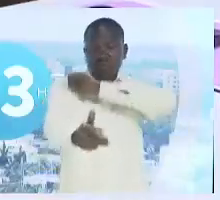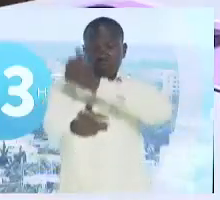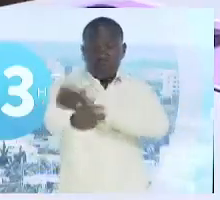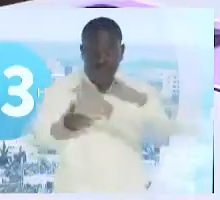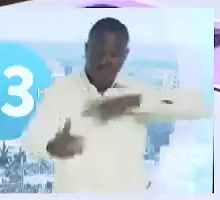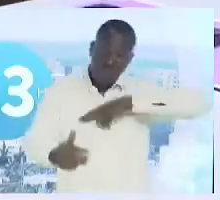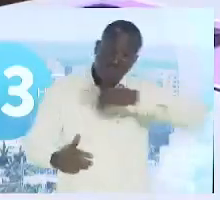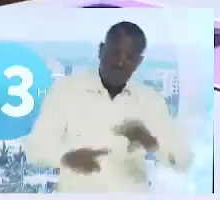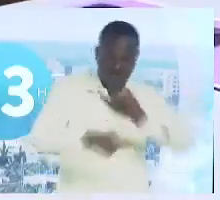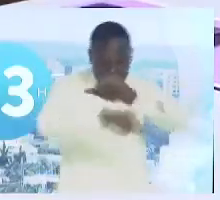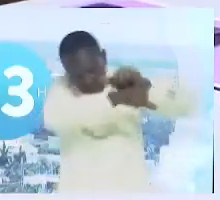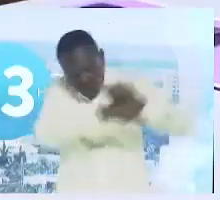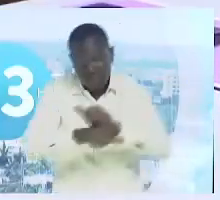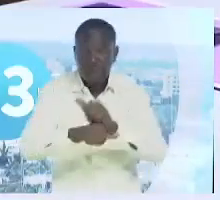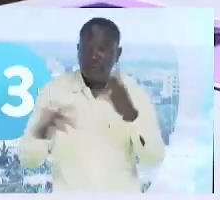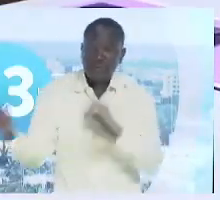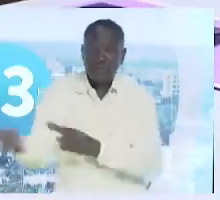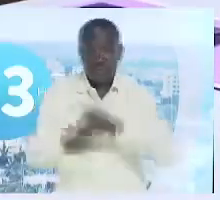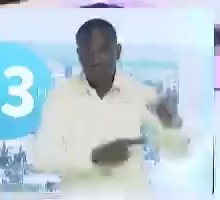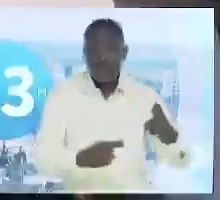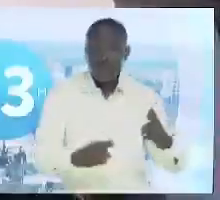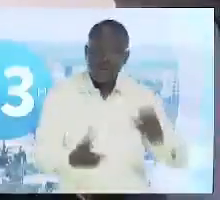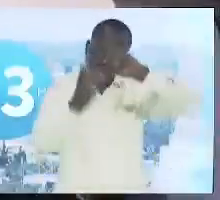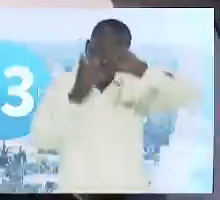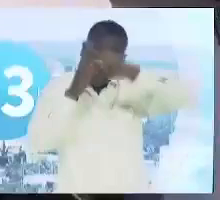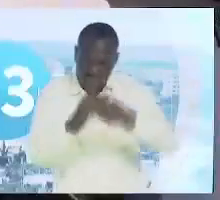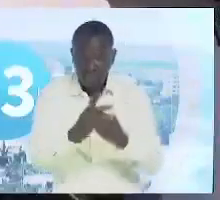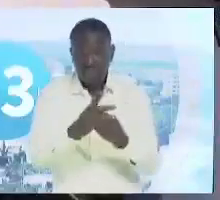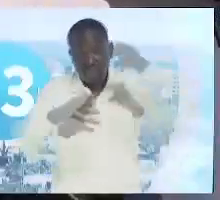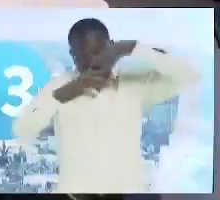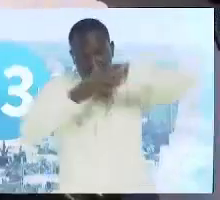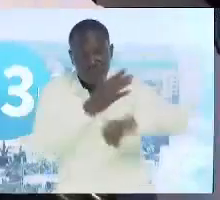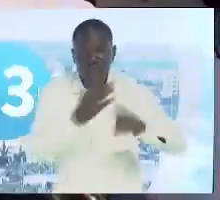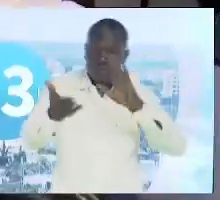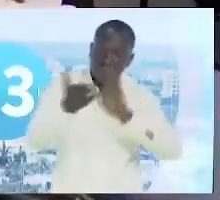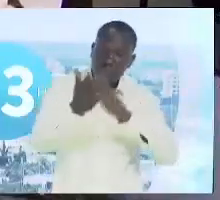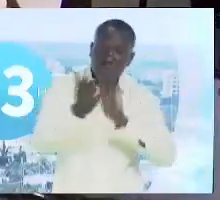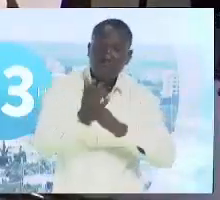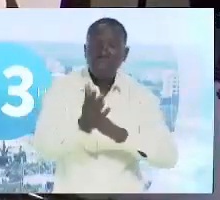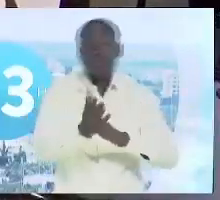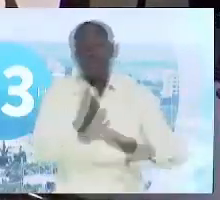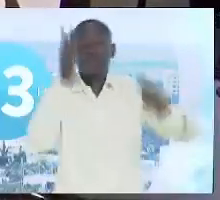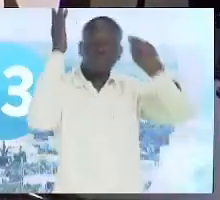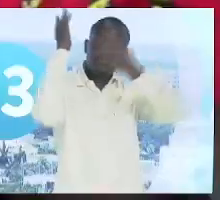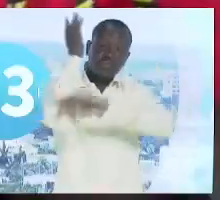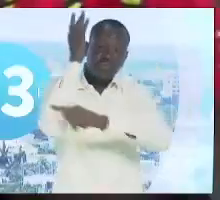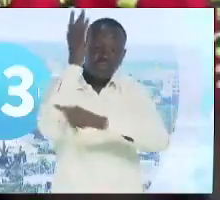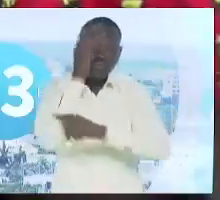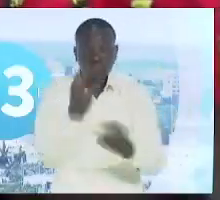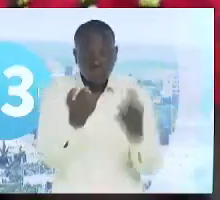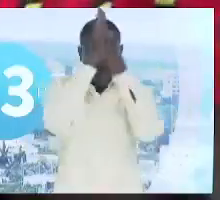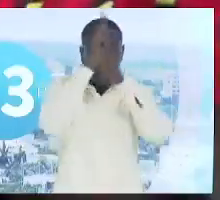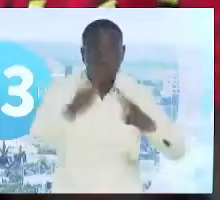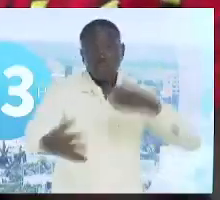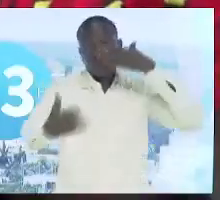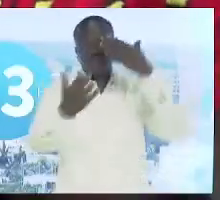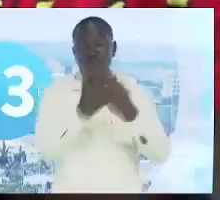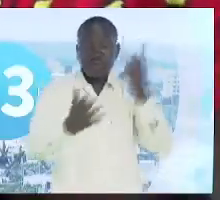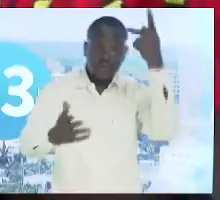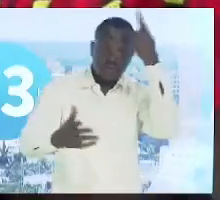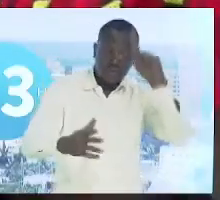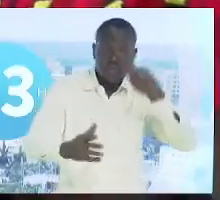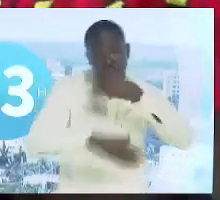et coutumiers reçoivent en ce début de rentrée scolaire dans la cité de Yendabri. Le respect des biens publics,